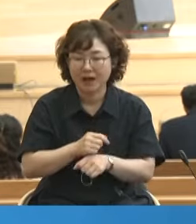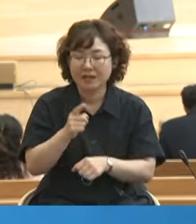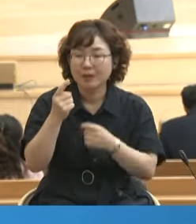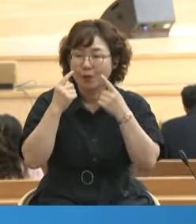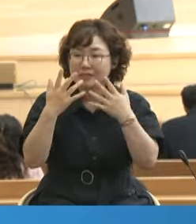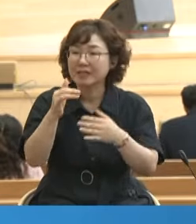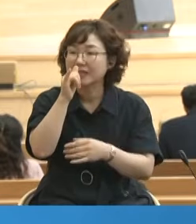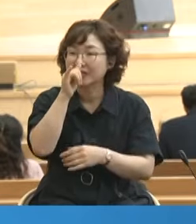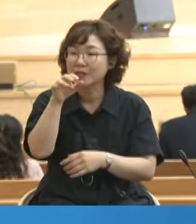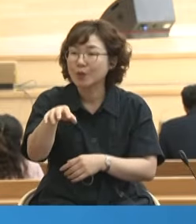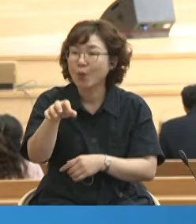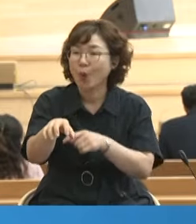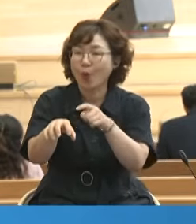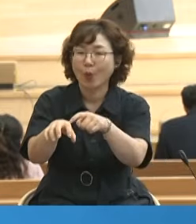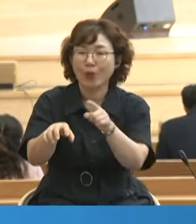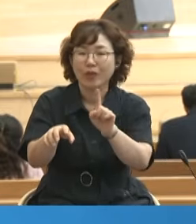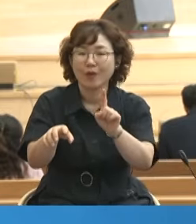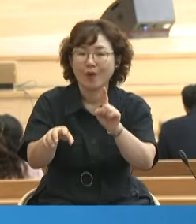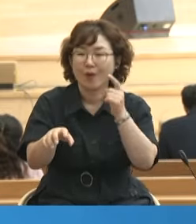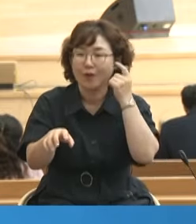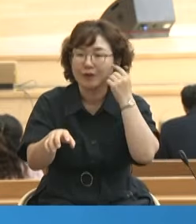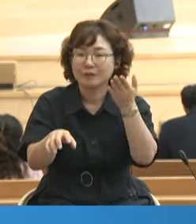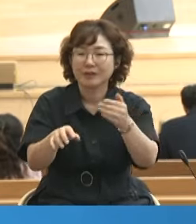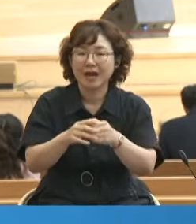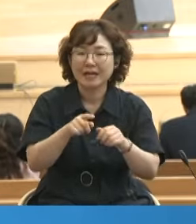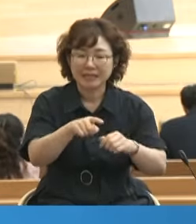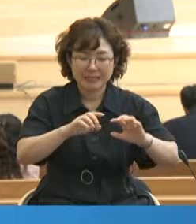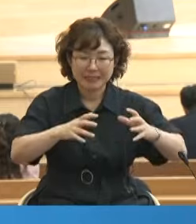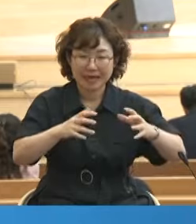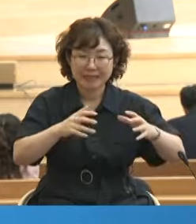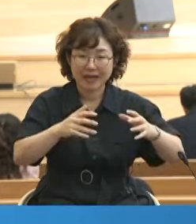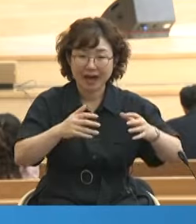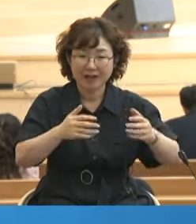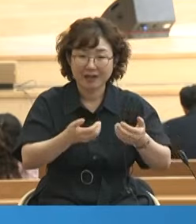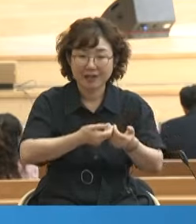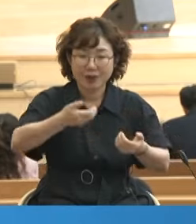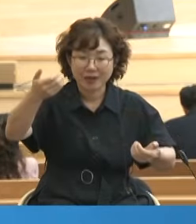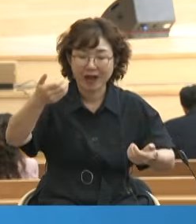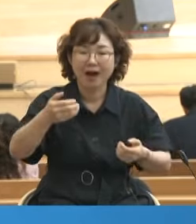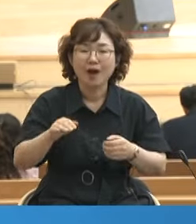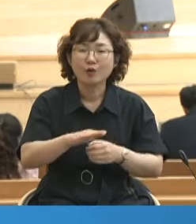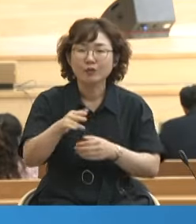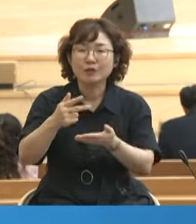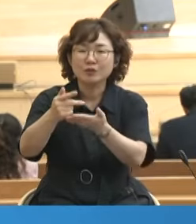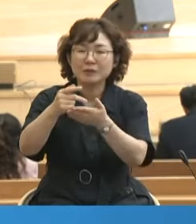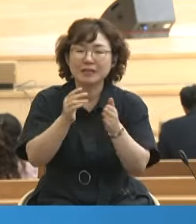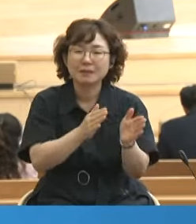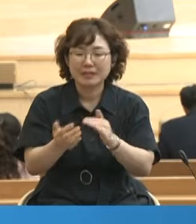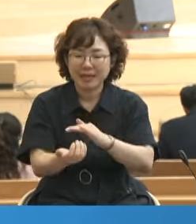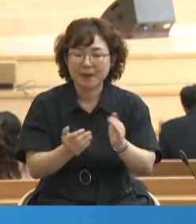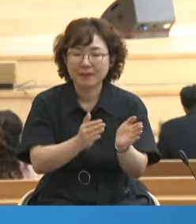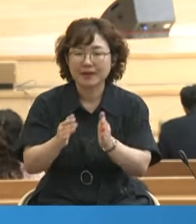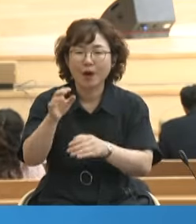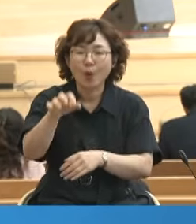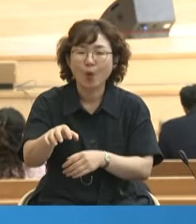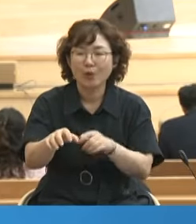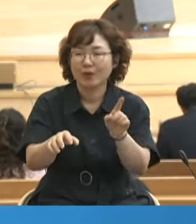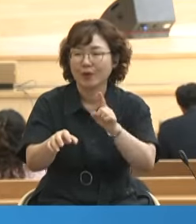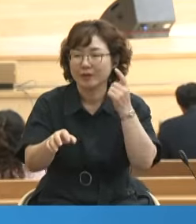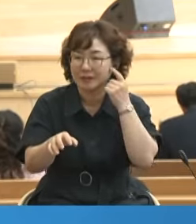어딥니까? 여러분 대답하세요. 이 세상 넘어 우리 주님이 예비해 놓은 곳이